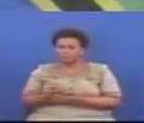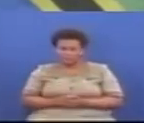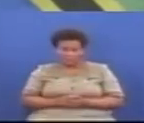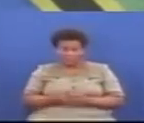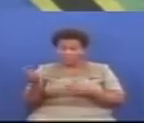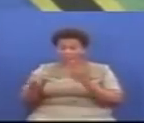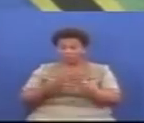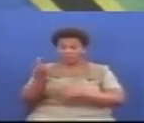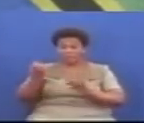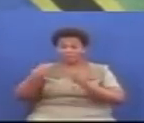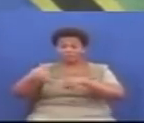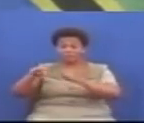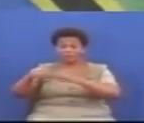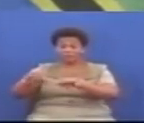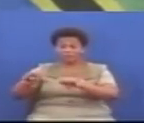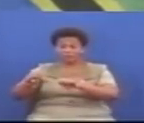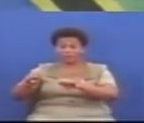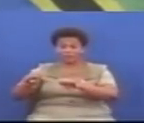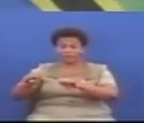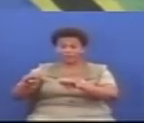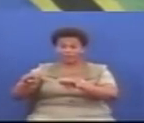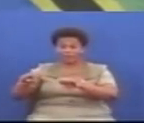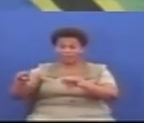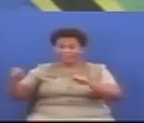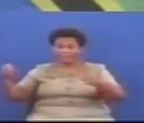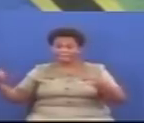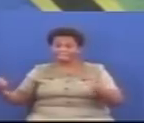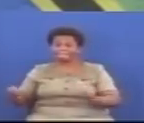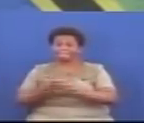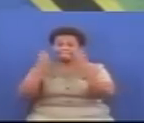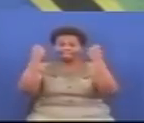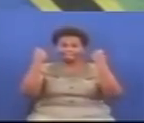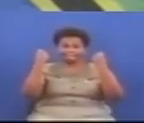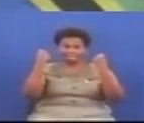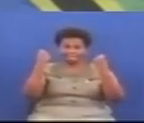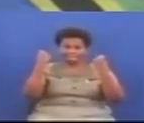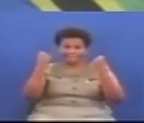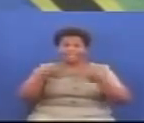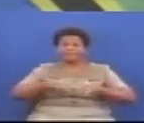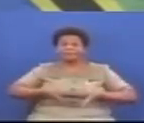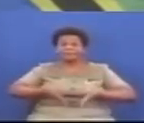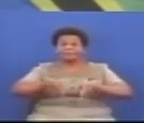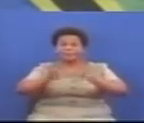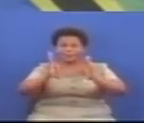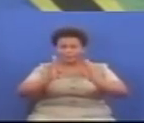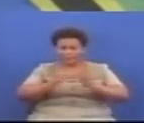bodaboda imesababisha ajali barabarani,